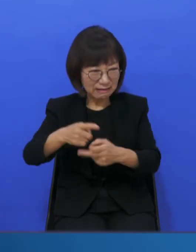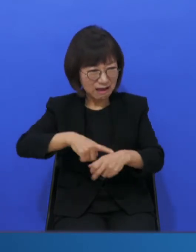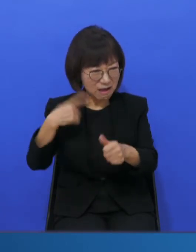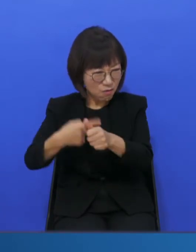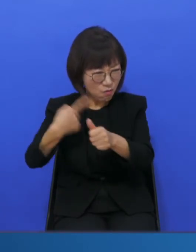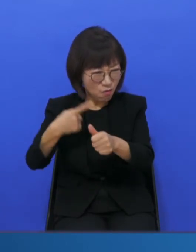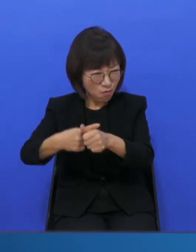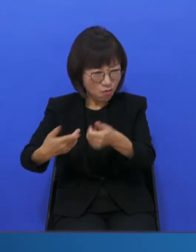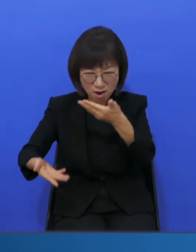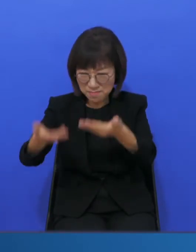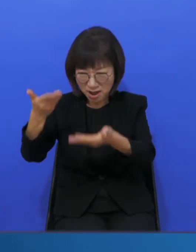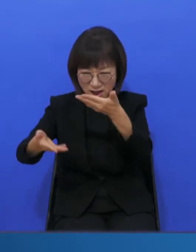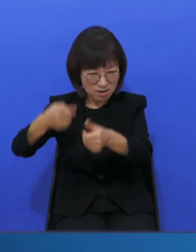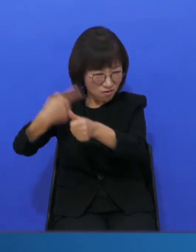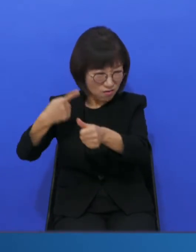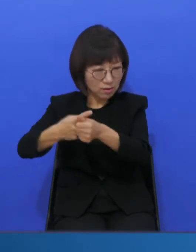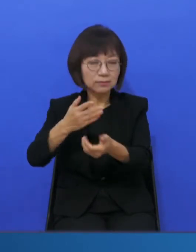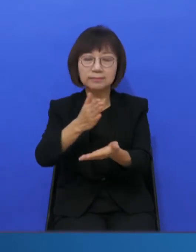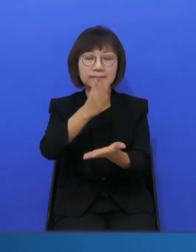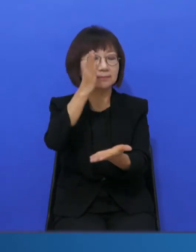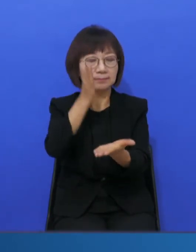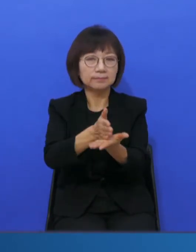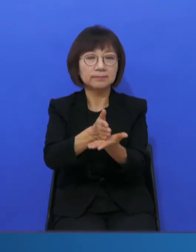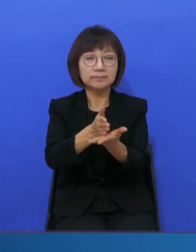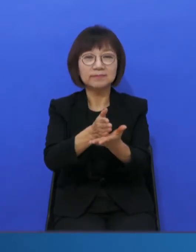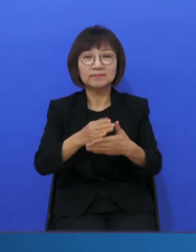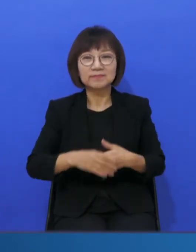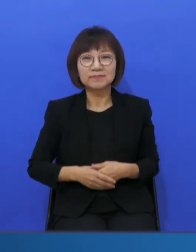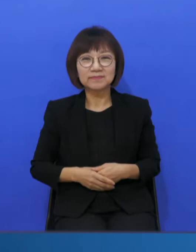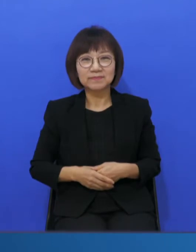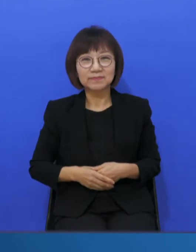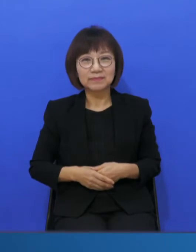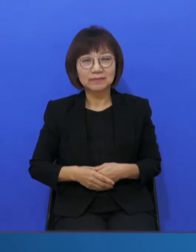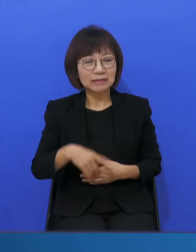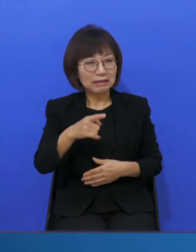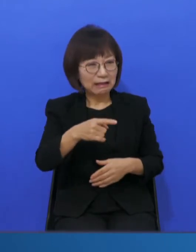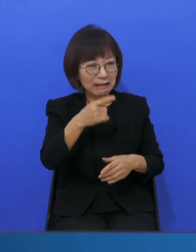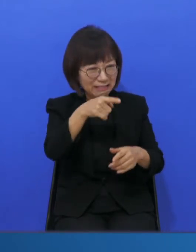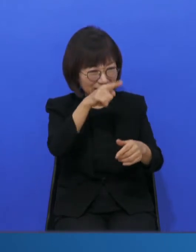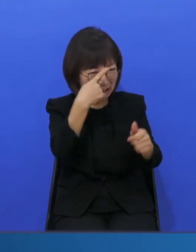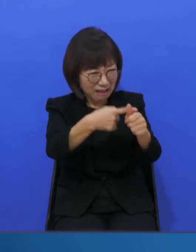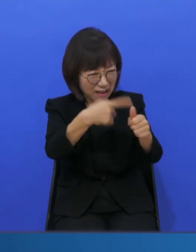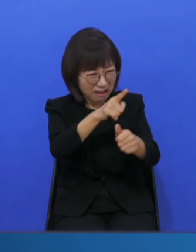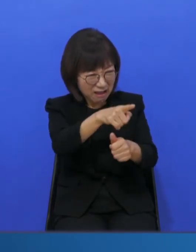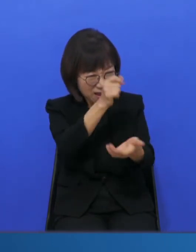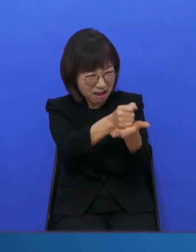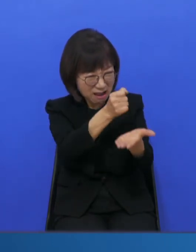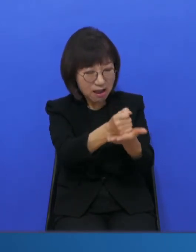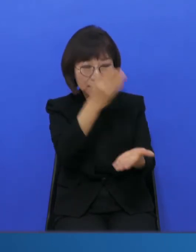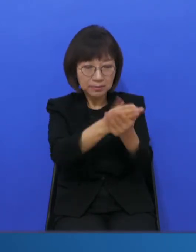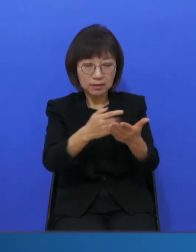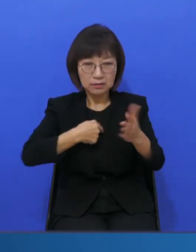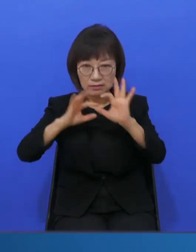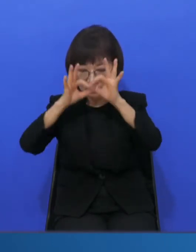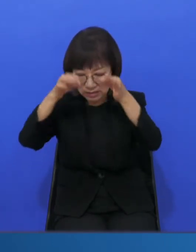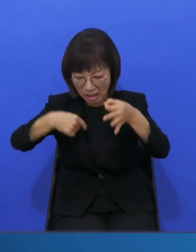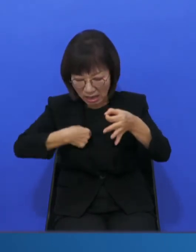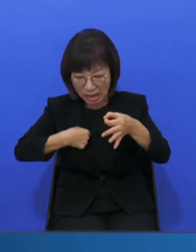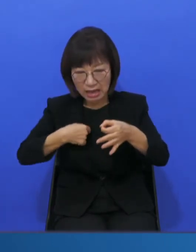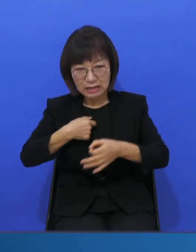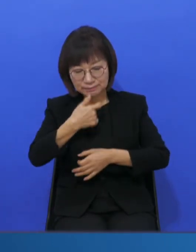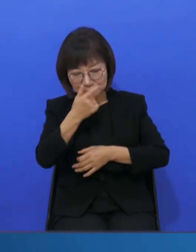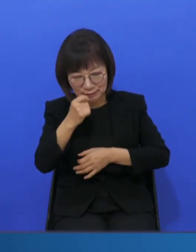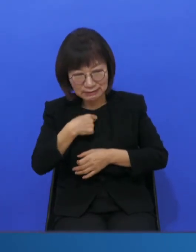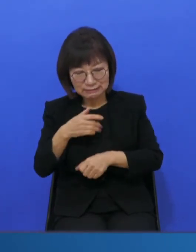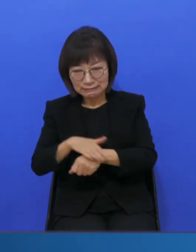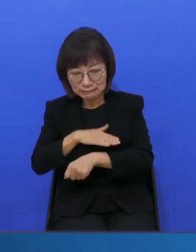and judge 예수님이 other people, your 설교하셨어요. brothers. These are the words of Jesus. 네 잘못 깨달으면 돼. First, 네 눈에 remember 들보부터 보지 뒷걸 보지 마. and